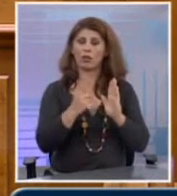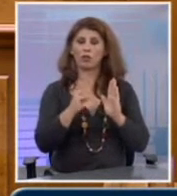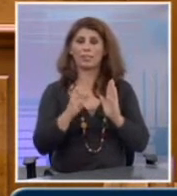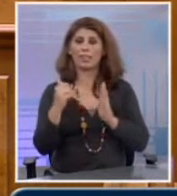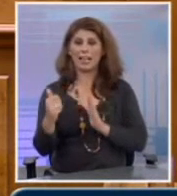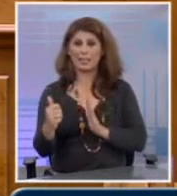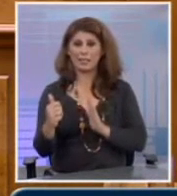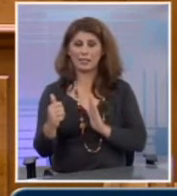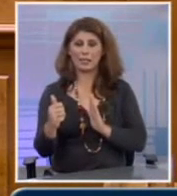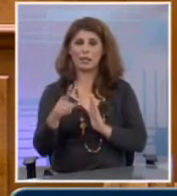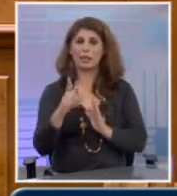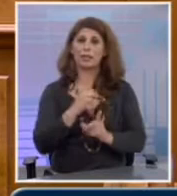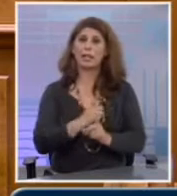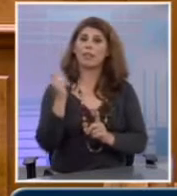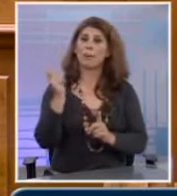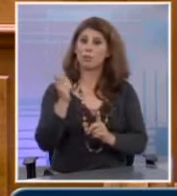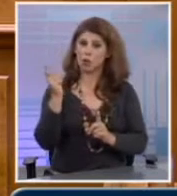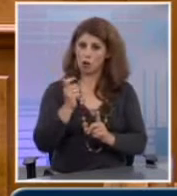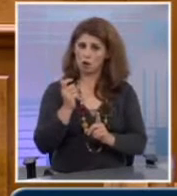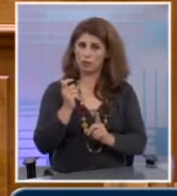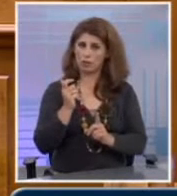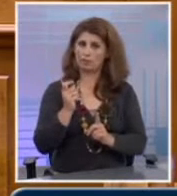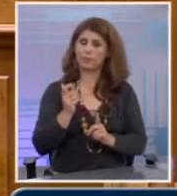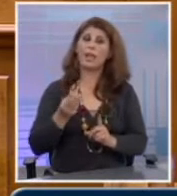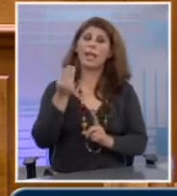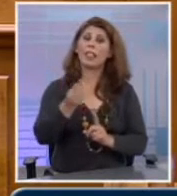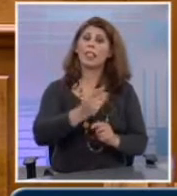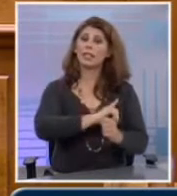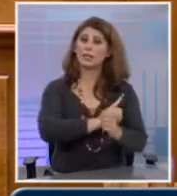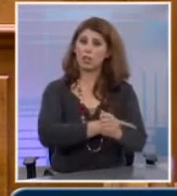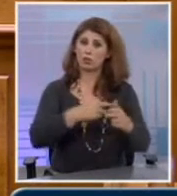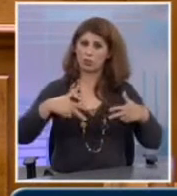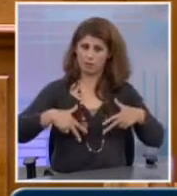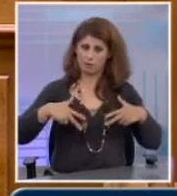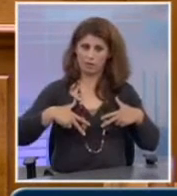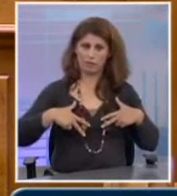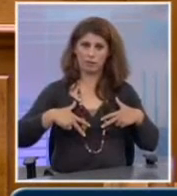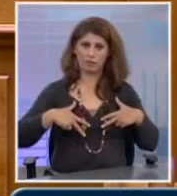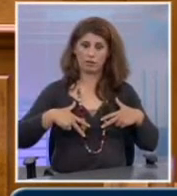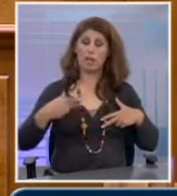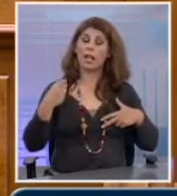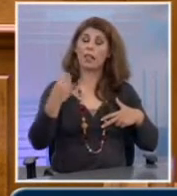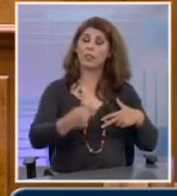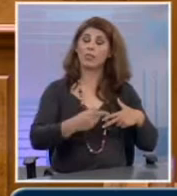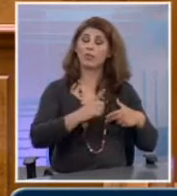236 για τα ειδικά μισθολόγια δίνει τη δυνατότητα στην κυβέρνηση